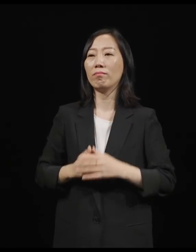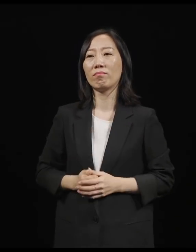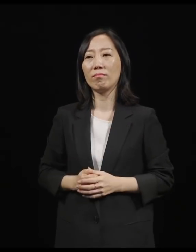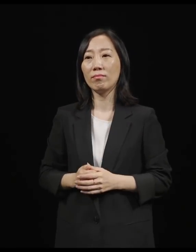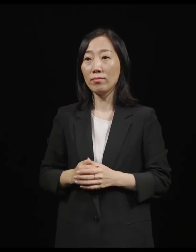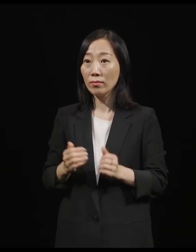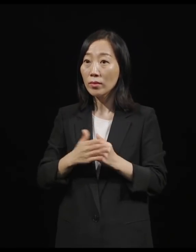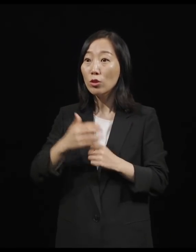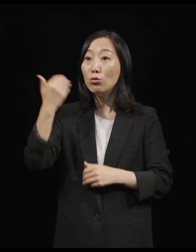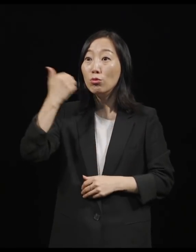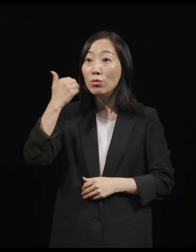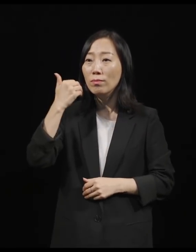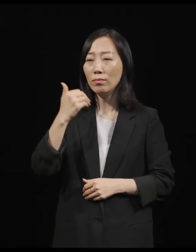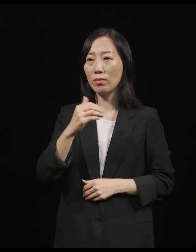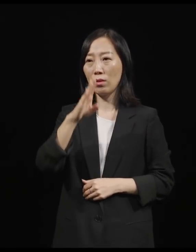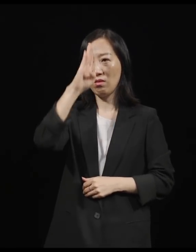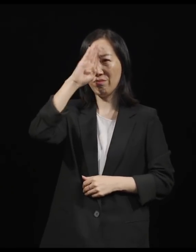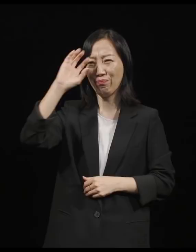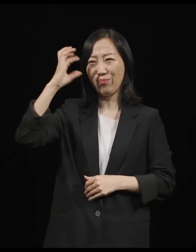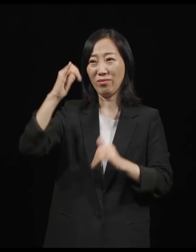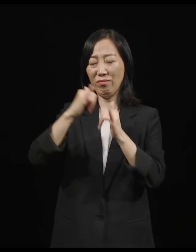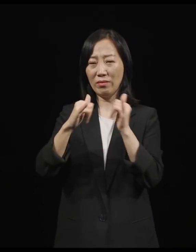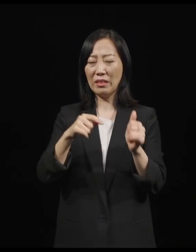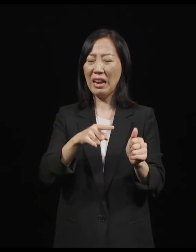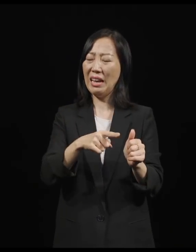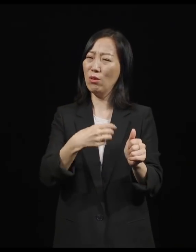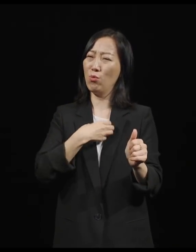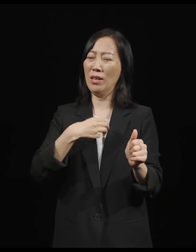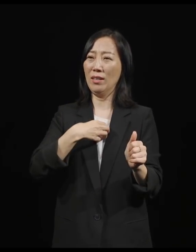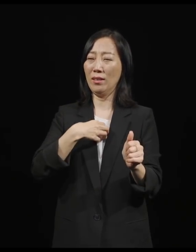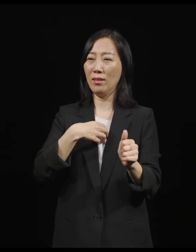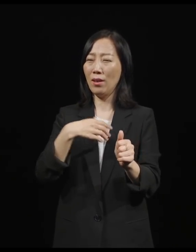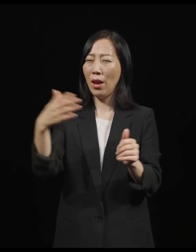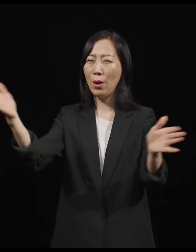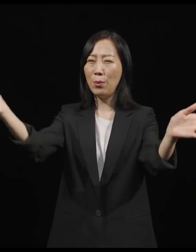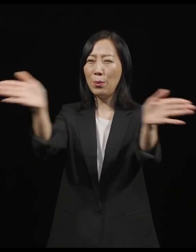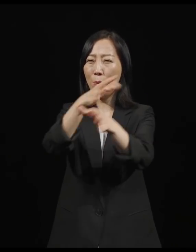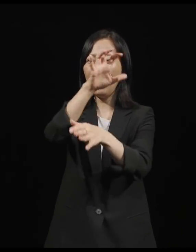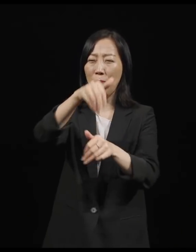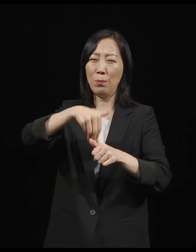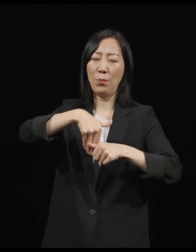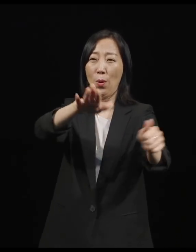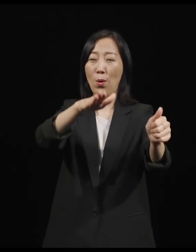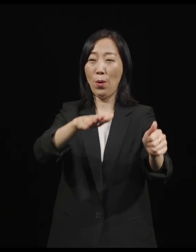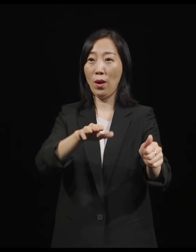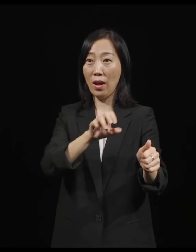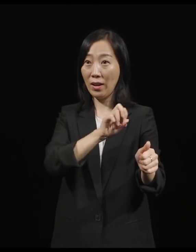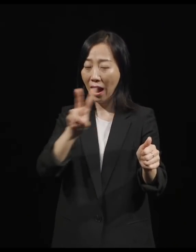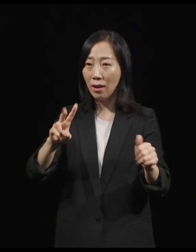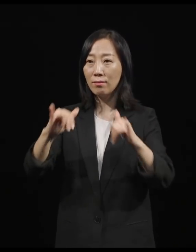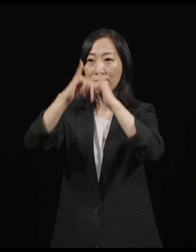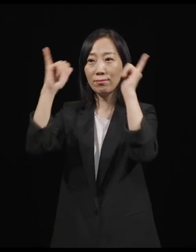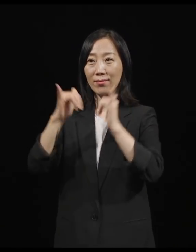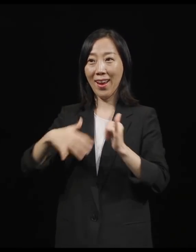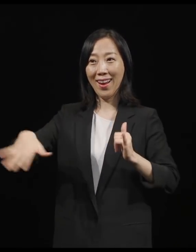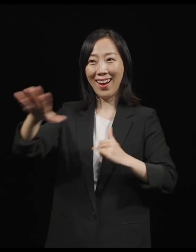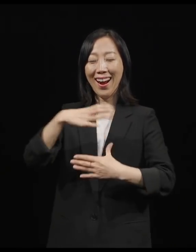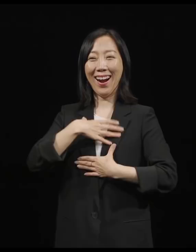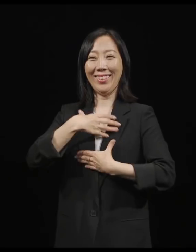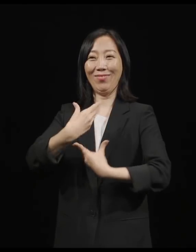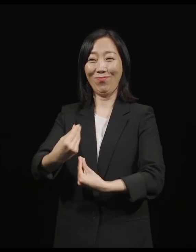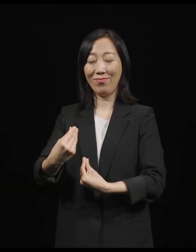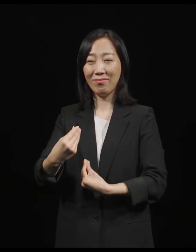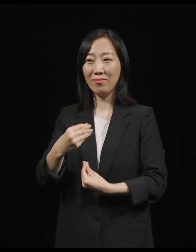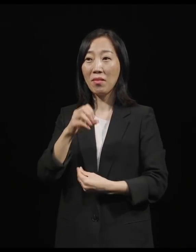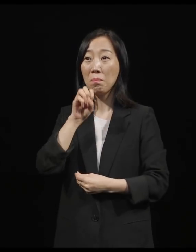조현병 환자들을 외딴 섬으로 보내면, 정신병원에 가두면 이 사회가 더 안전해질 거라고 말하죠.